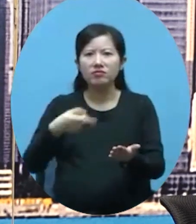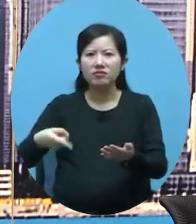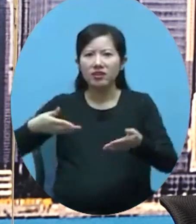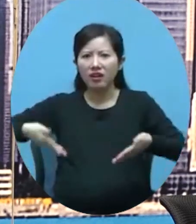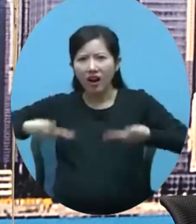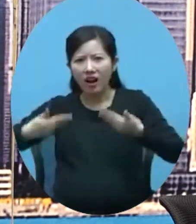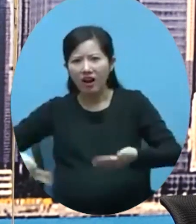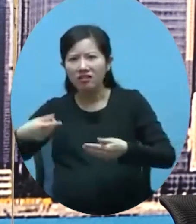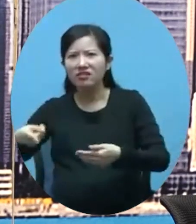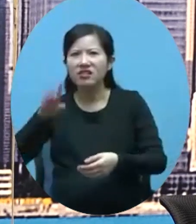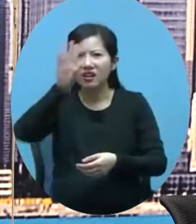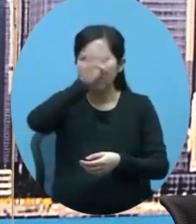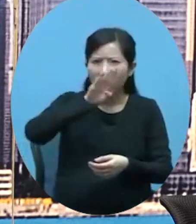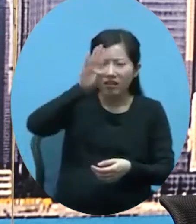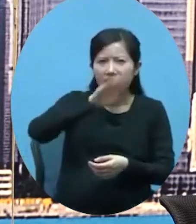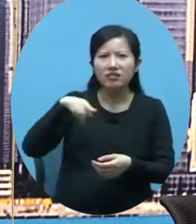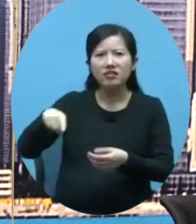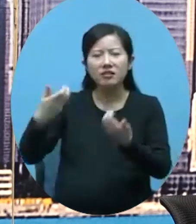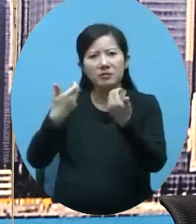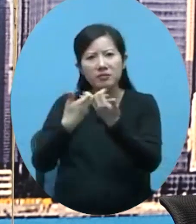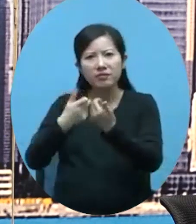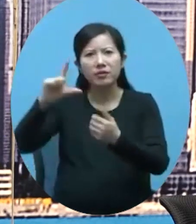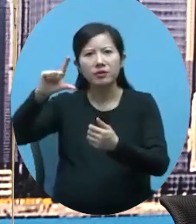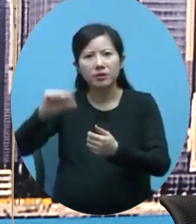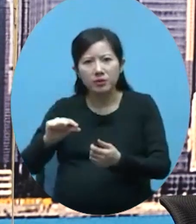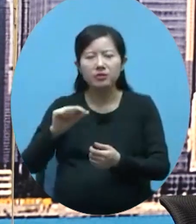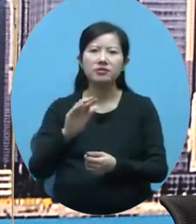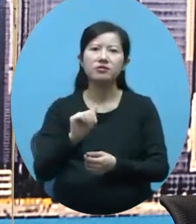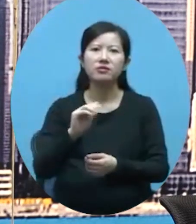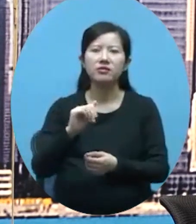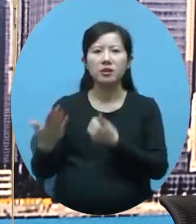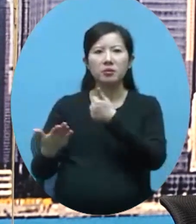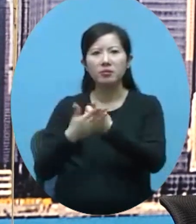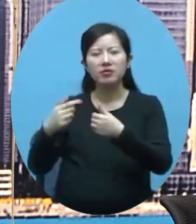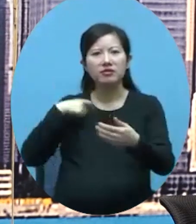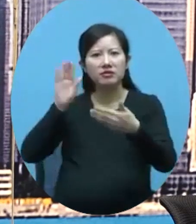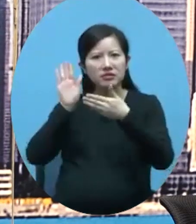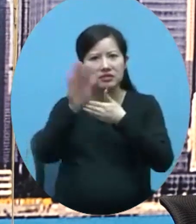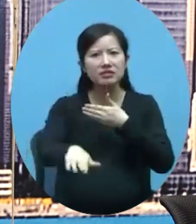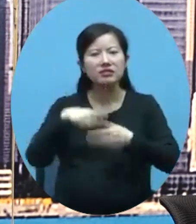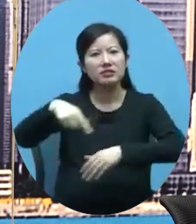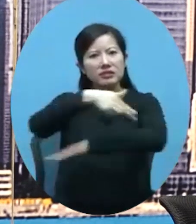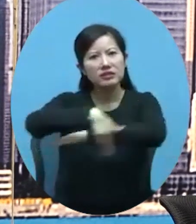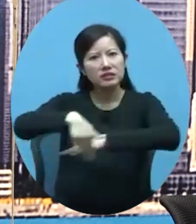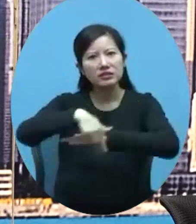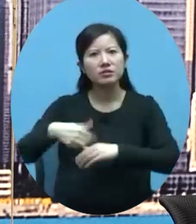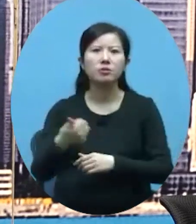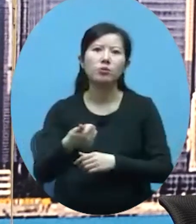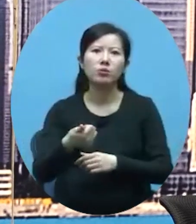的隐性患者的比例协助我们制定未来应对疫情发展的方向和策略